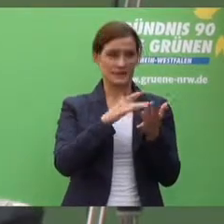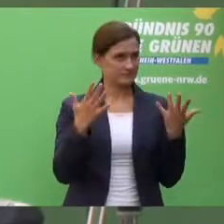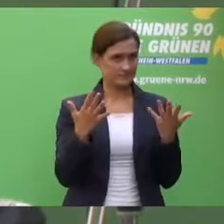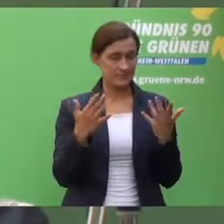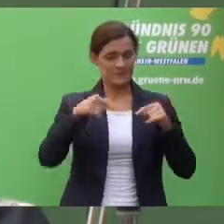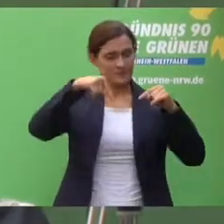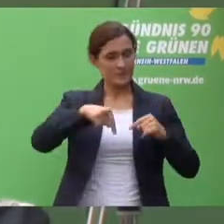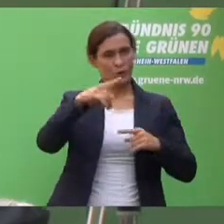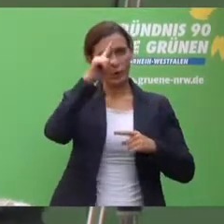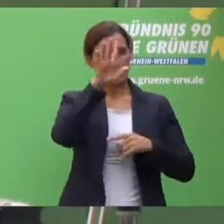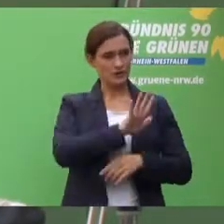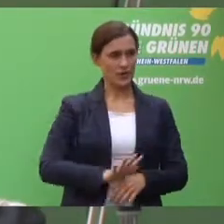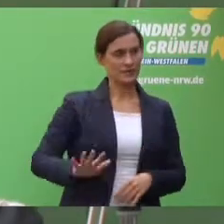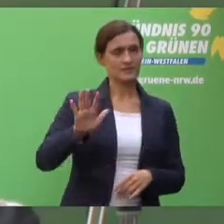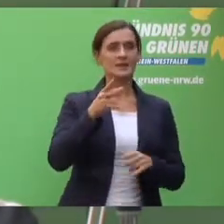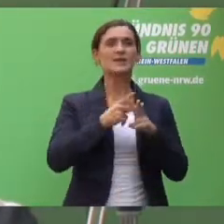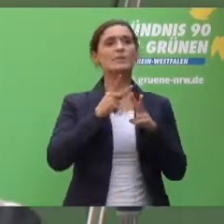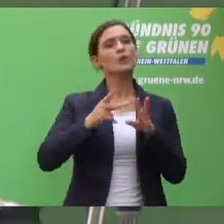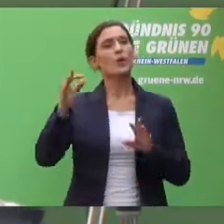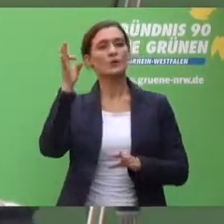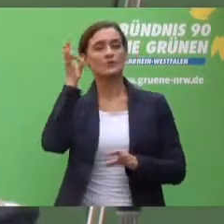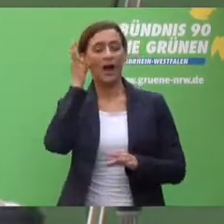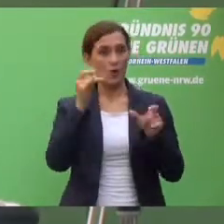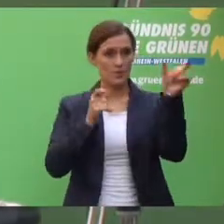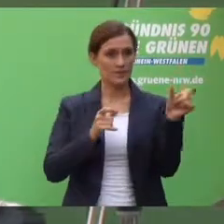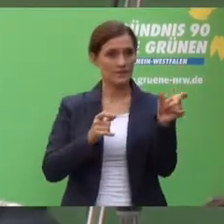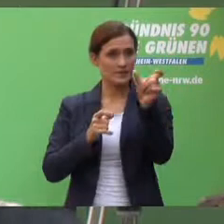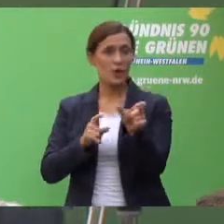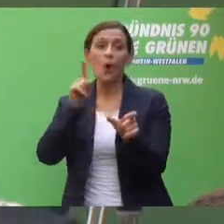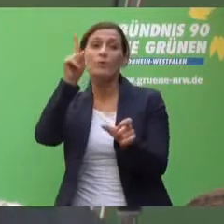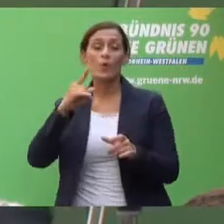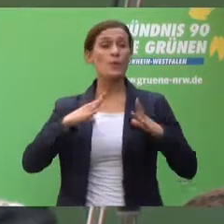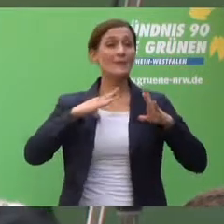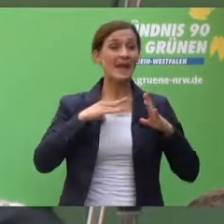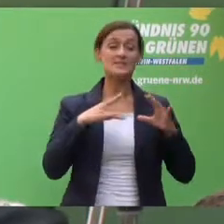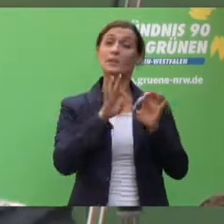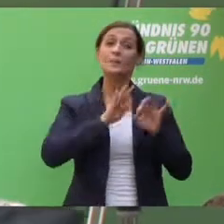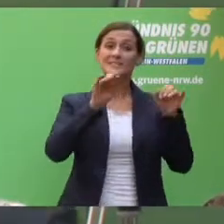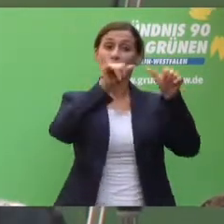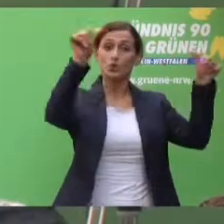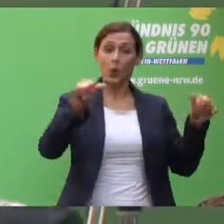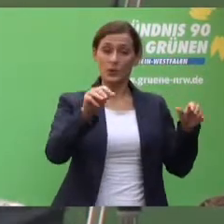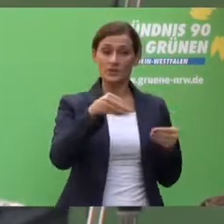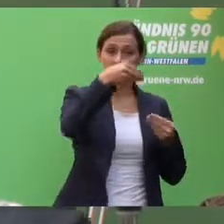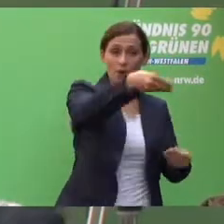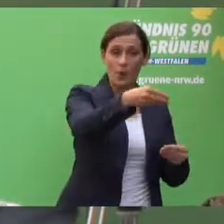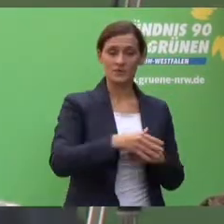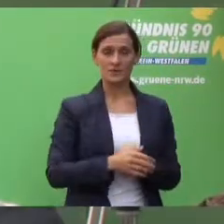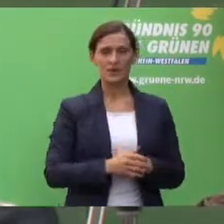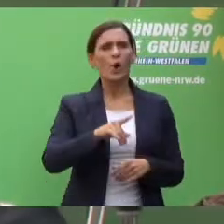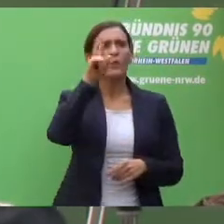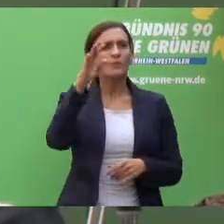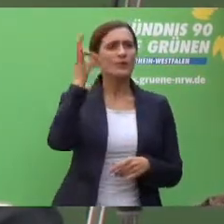diesem Lande Frauen, obwohl Mädchen die besseren Zeugnisse haben, obwohl Frauen die